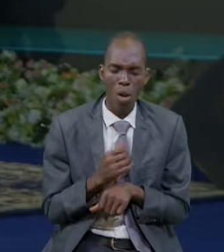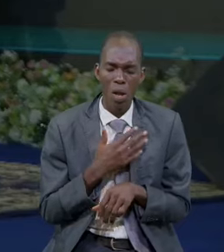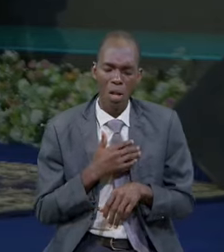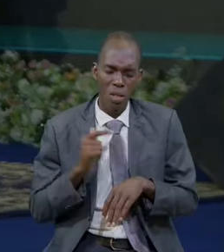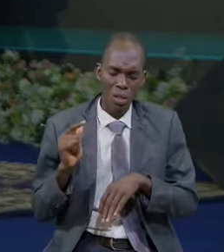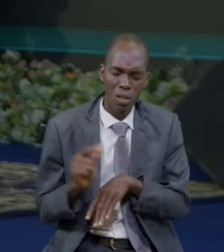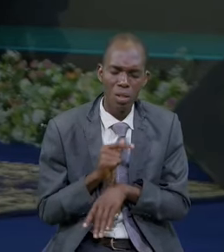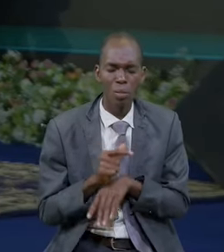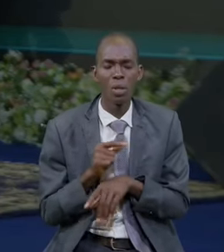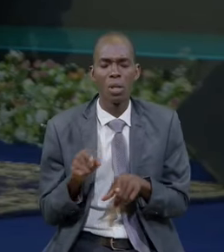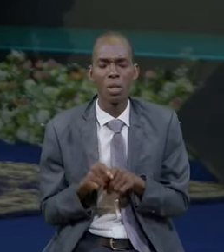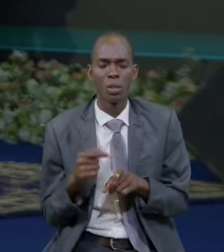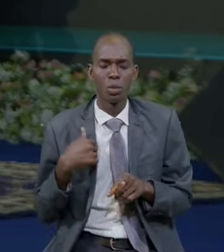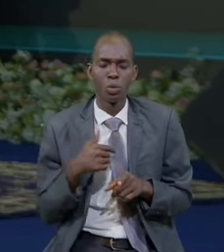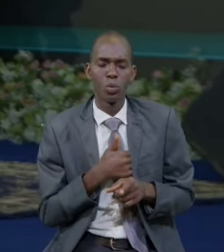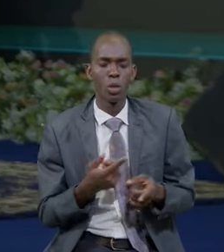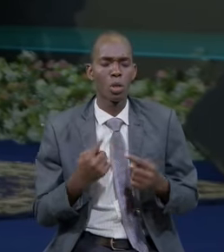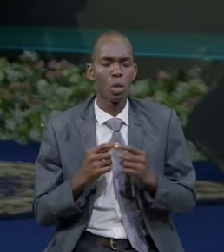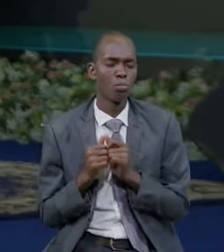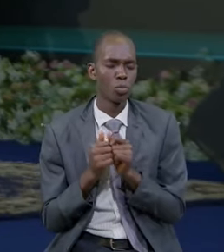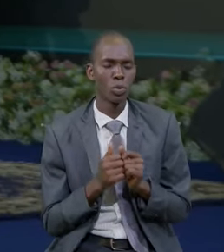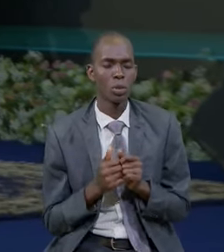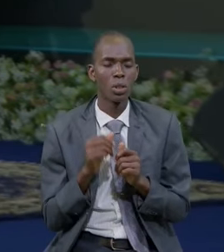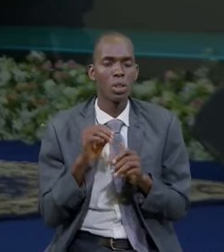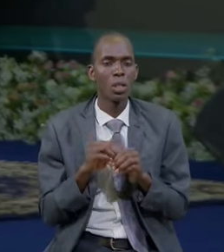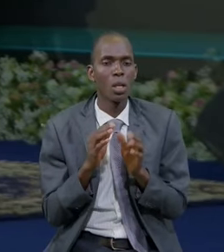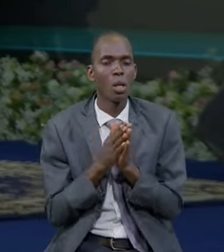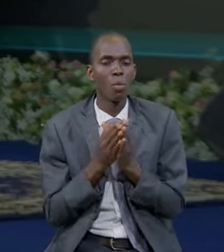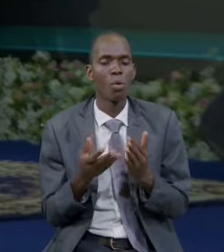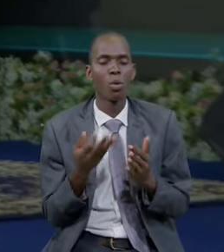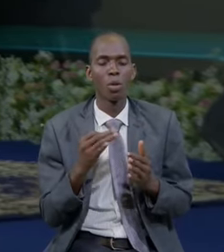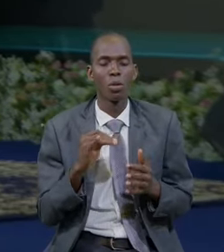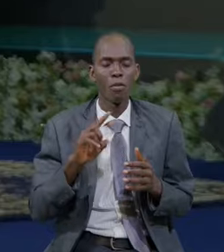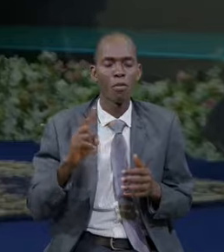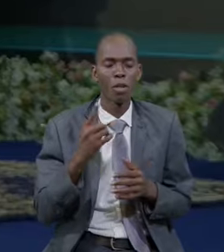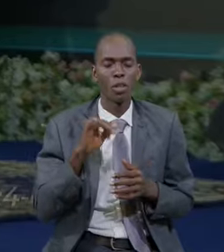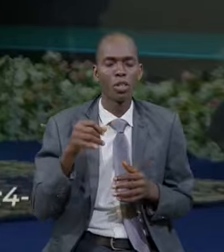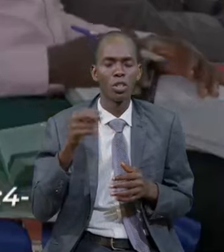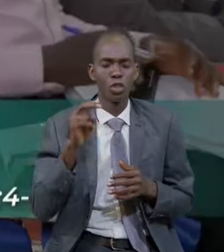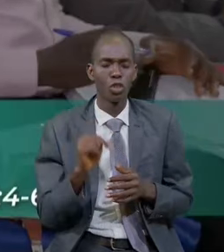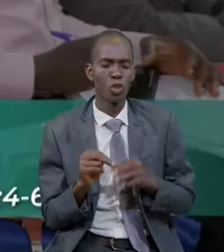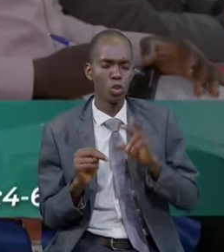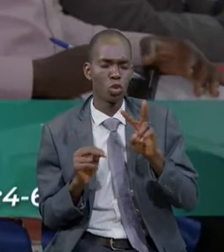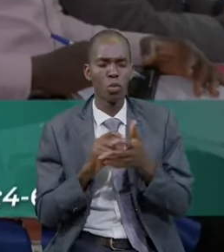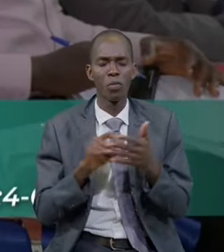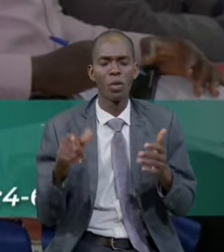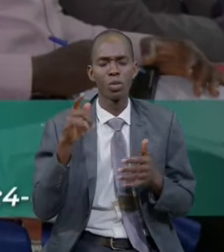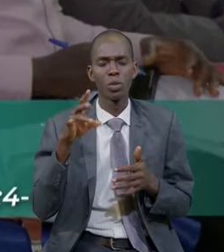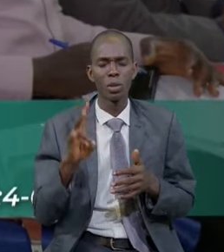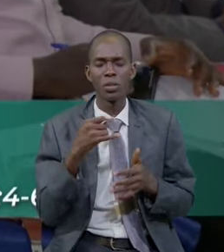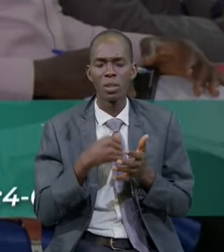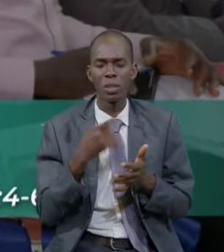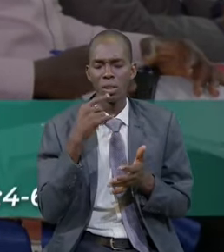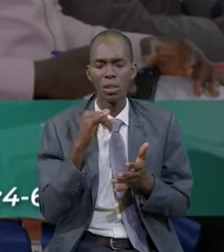devrions. En 1 Jean, au chapitre 2, 27. 1 Jean 2,